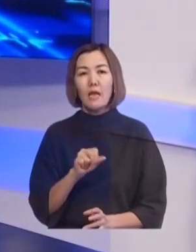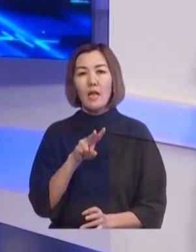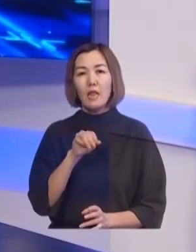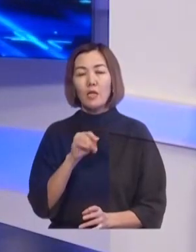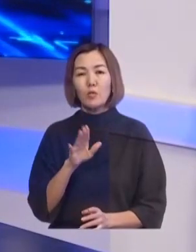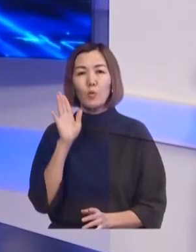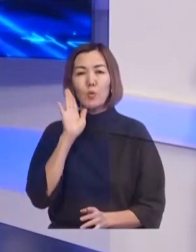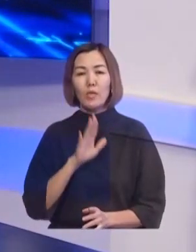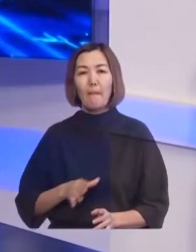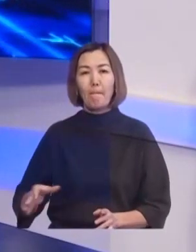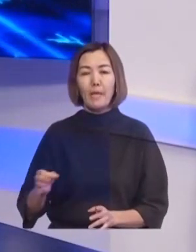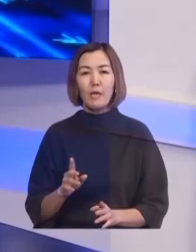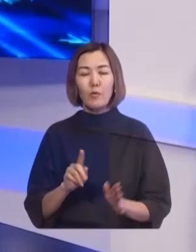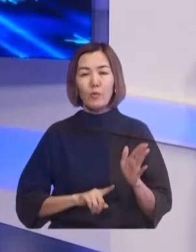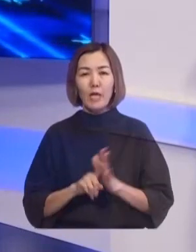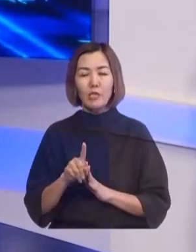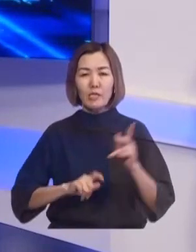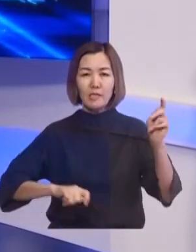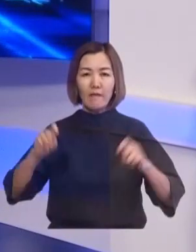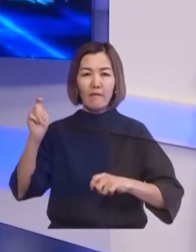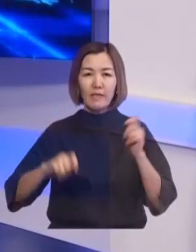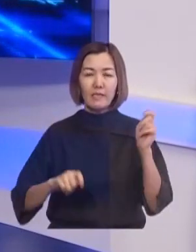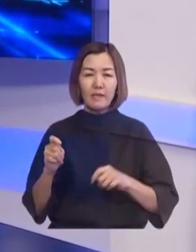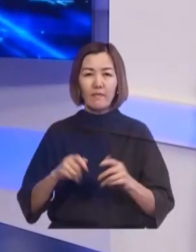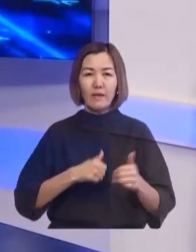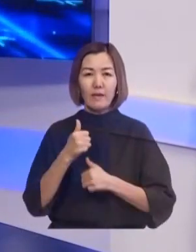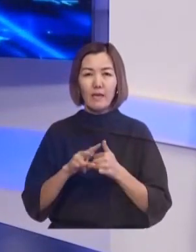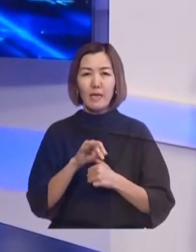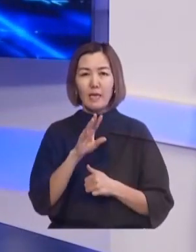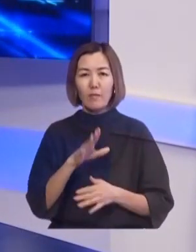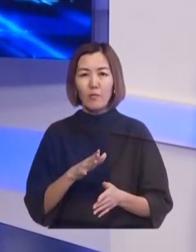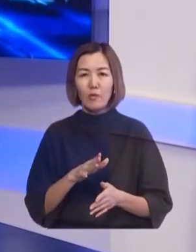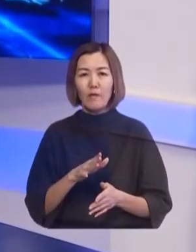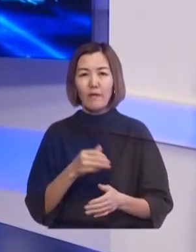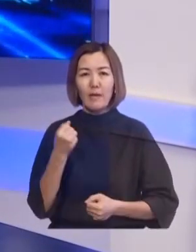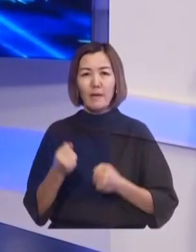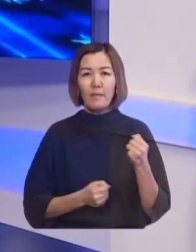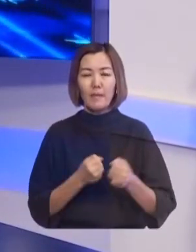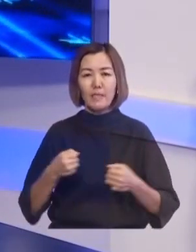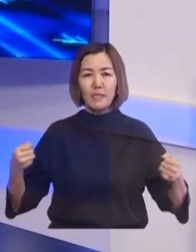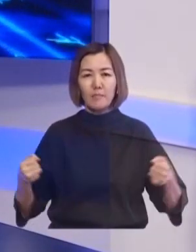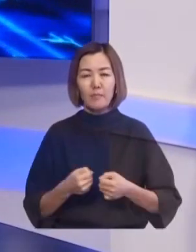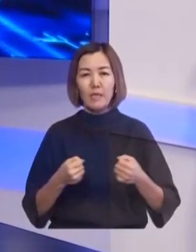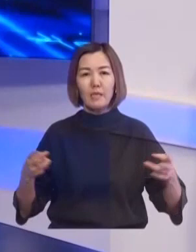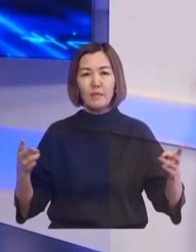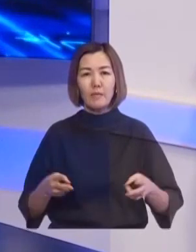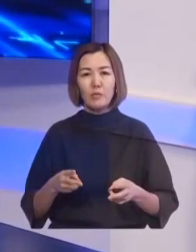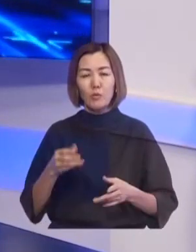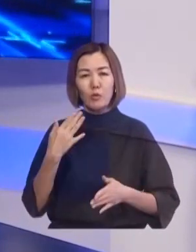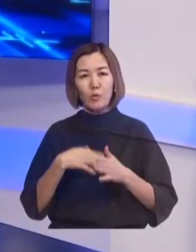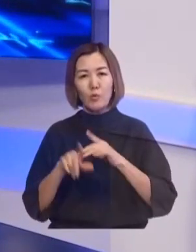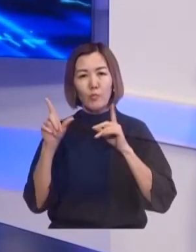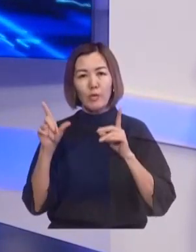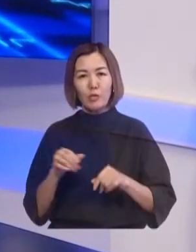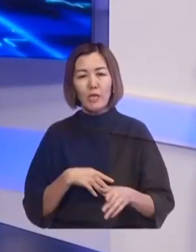На Лазурном берегу начался фестиваль лимонов. В Казани автомашина марки «Мерседес» сбил девочку на пешеходном переходе и скрылся.